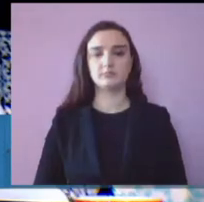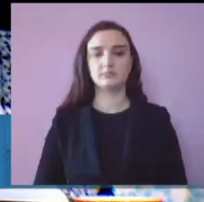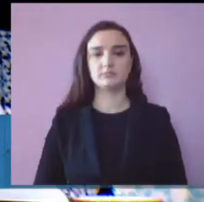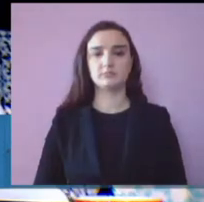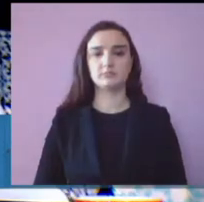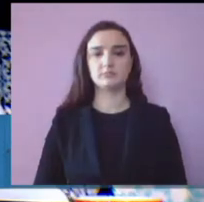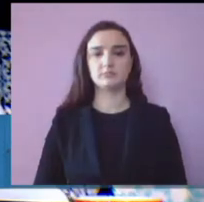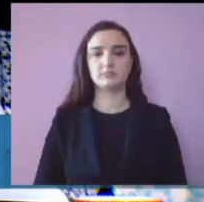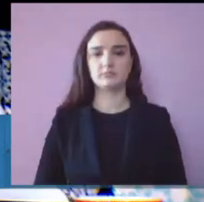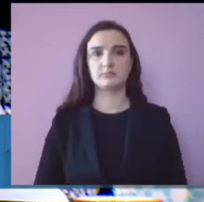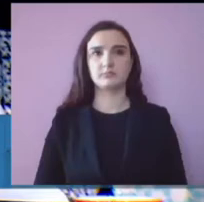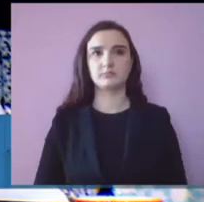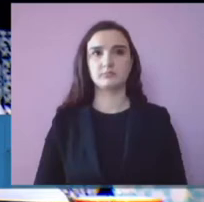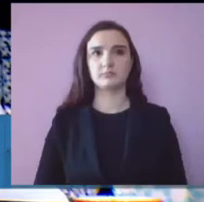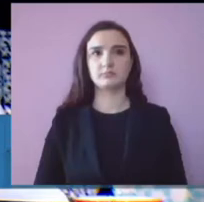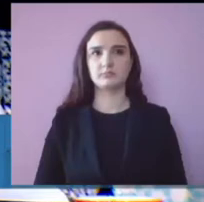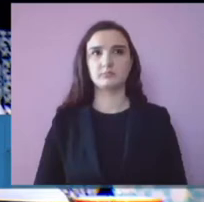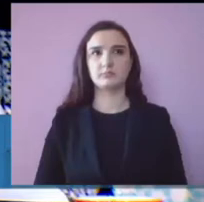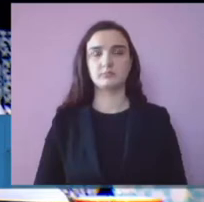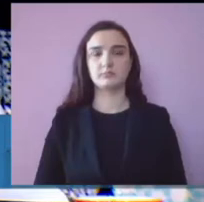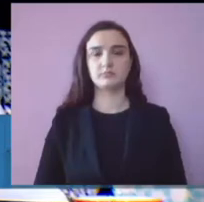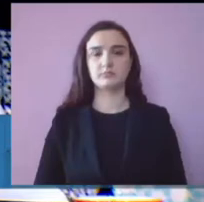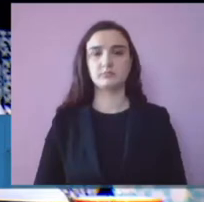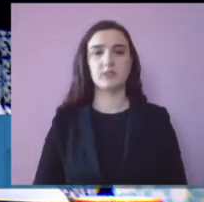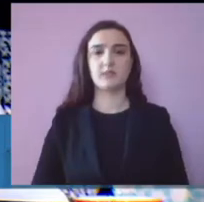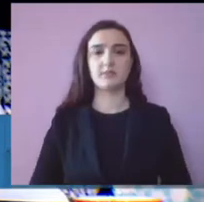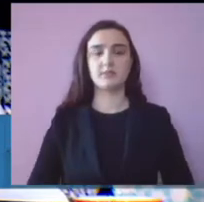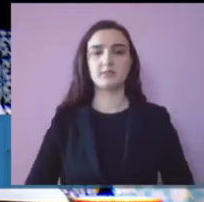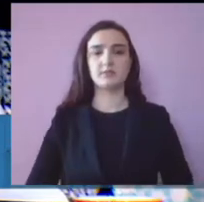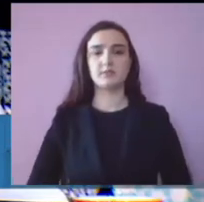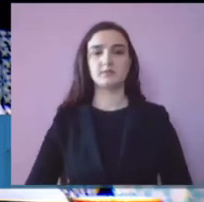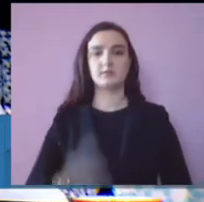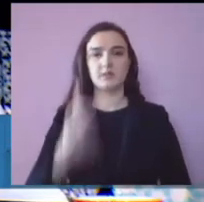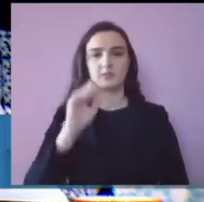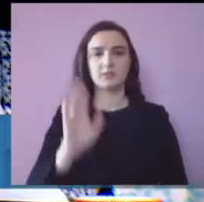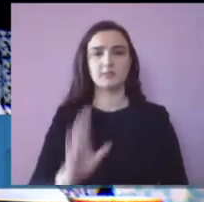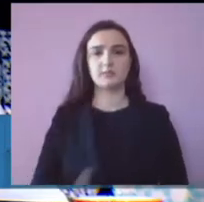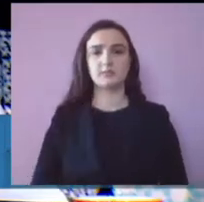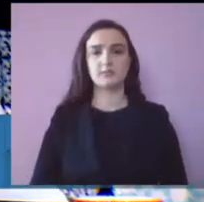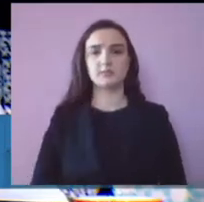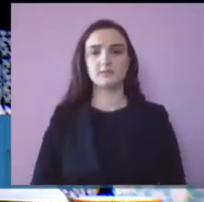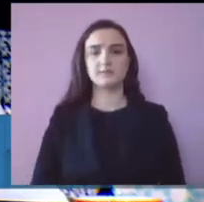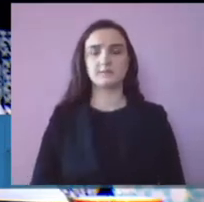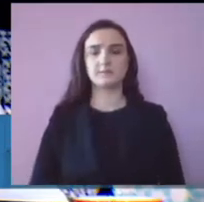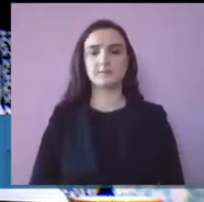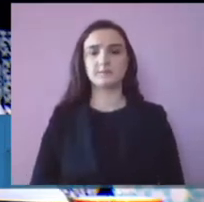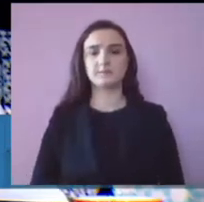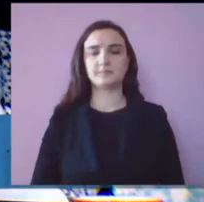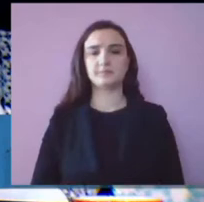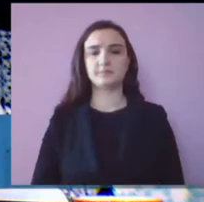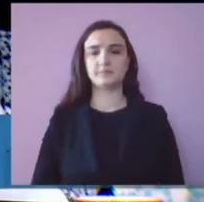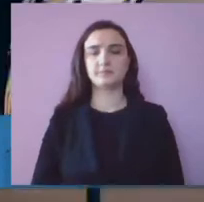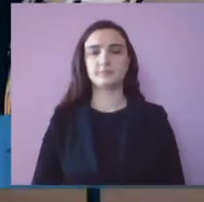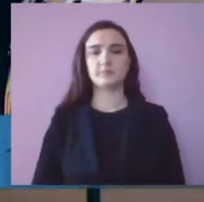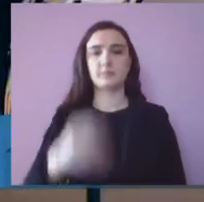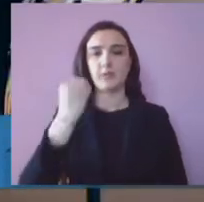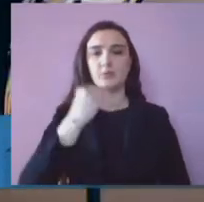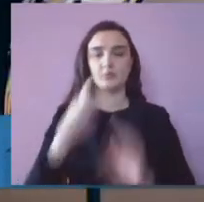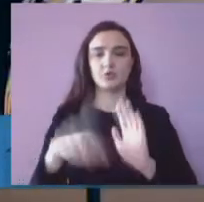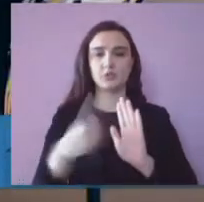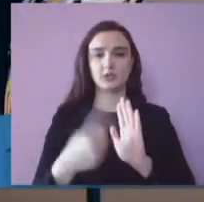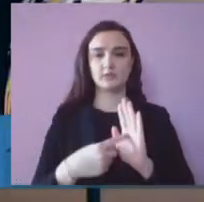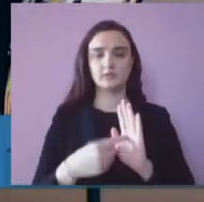ფუნქციის დარღვევაზე მიგვანიშნებდეს და რომელი გამოკვლევების ჩატარებაა საჭირო? კი ბატონო, დიდი მადლობა.